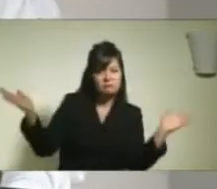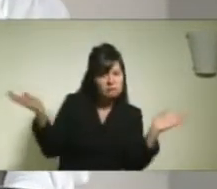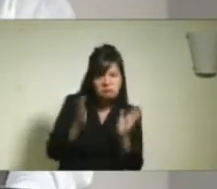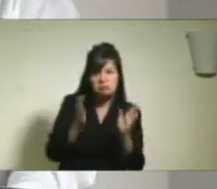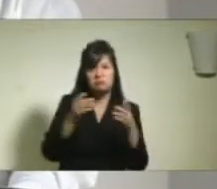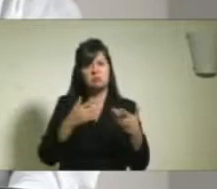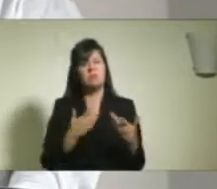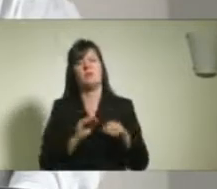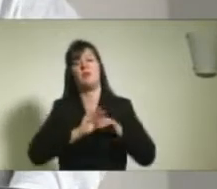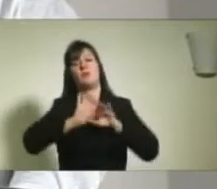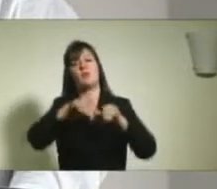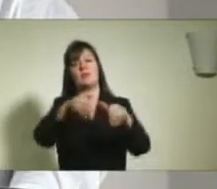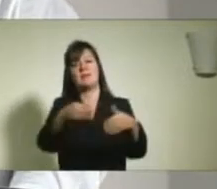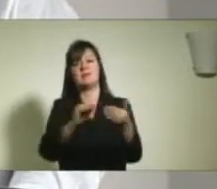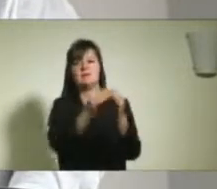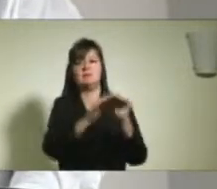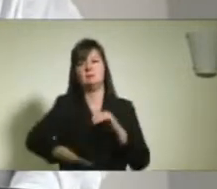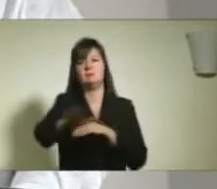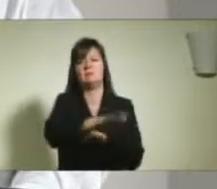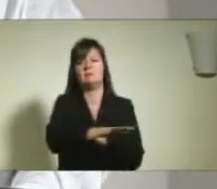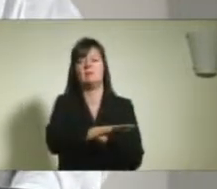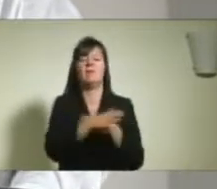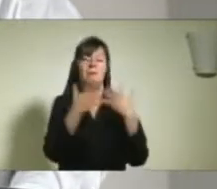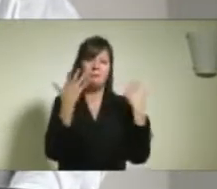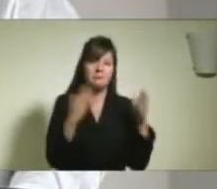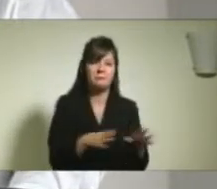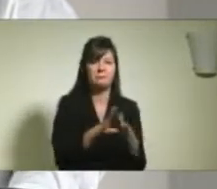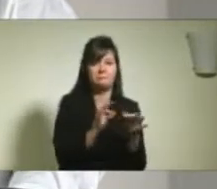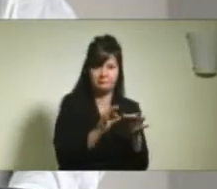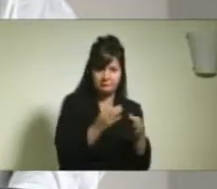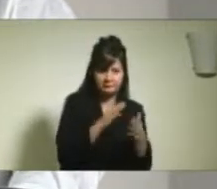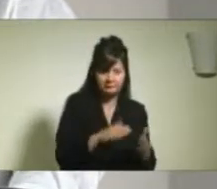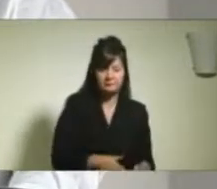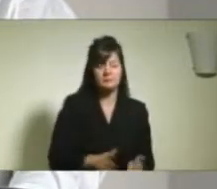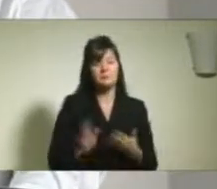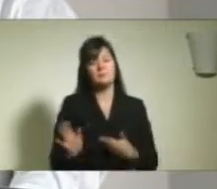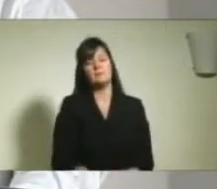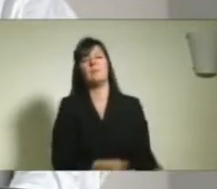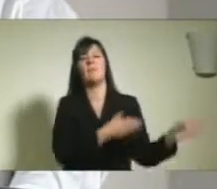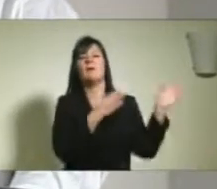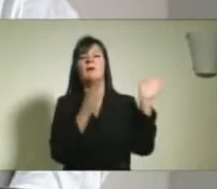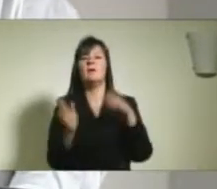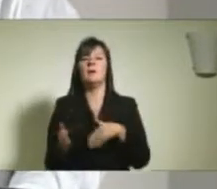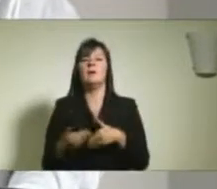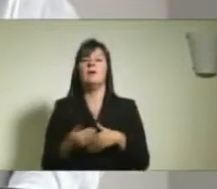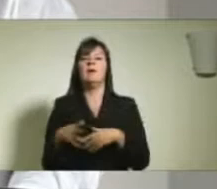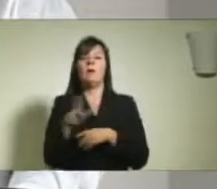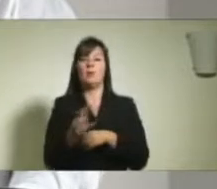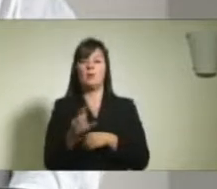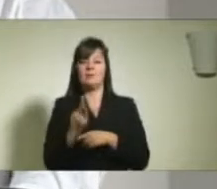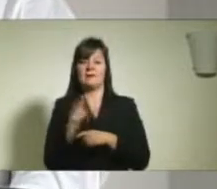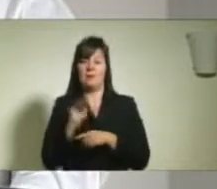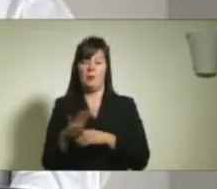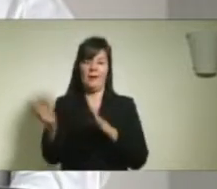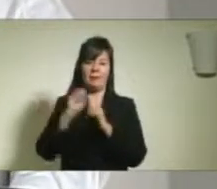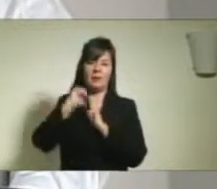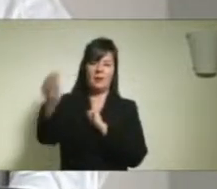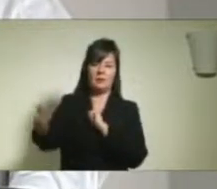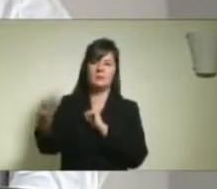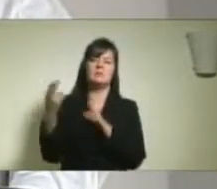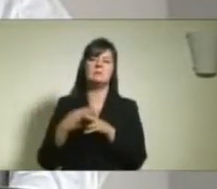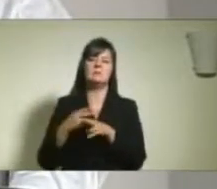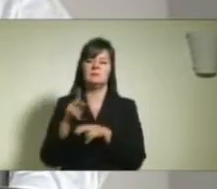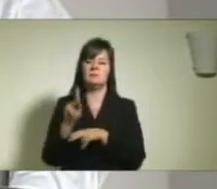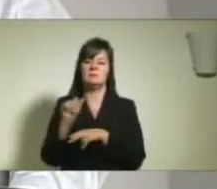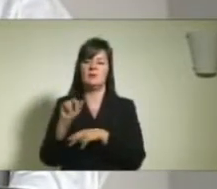la collectivité. Ensuite, je suis allée à une localité à 300 km qui